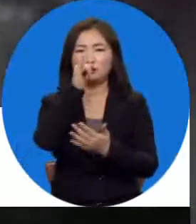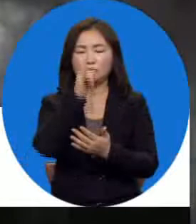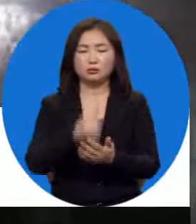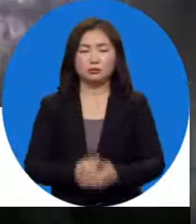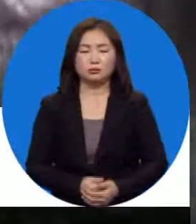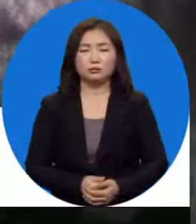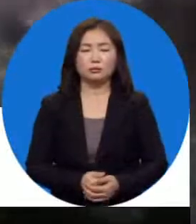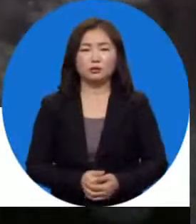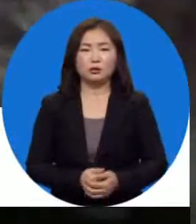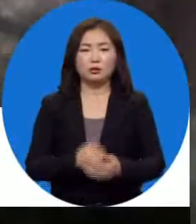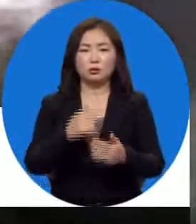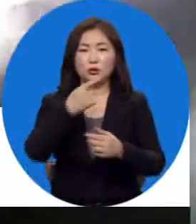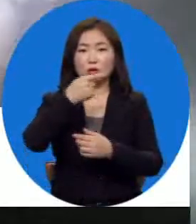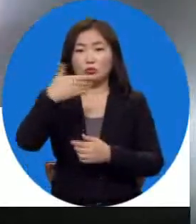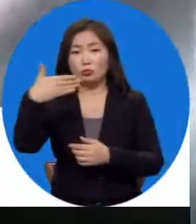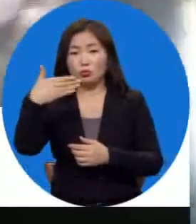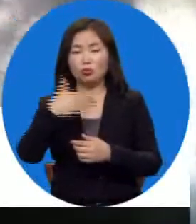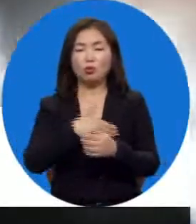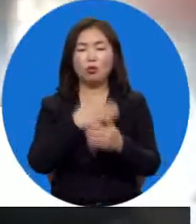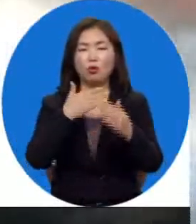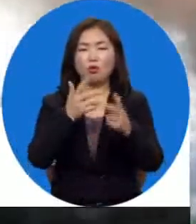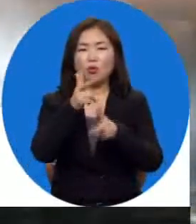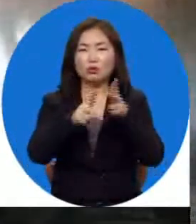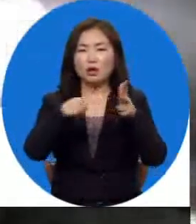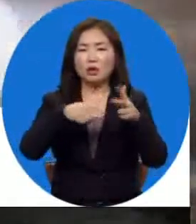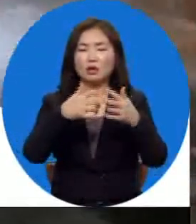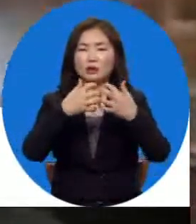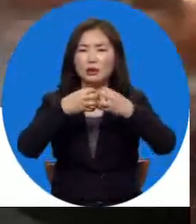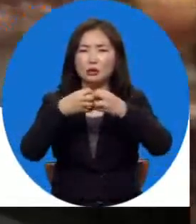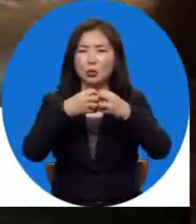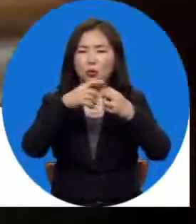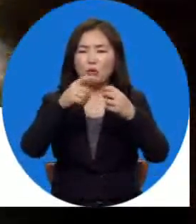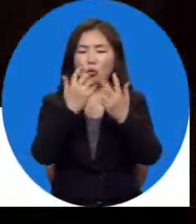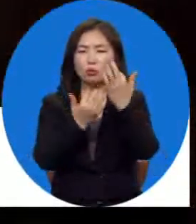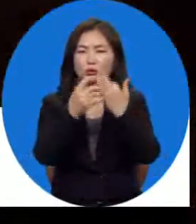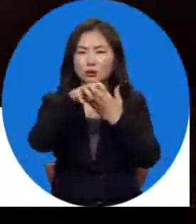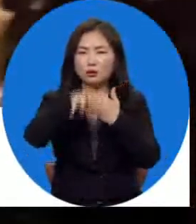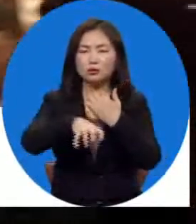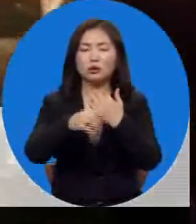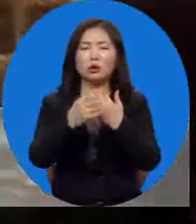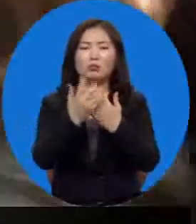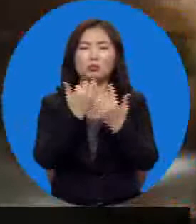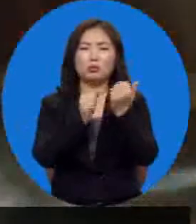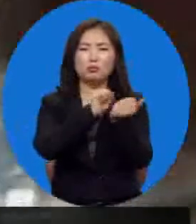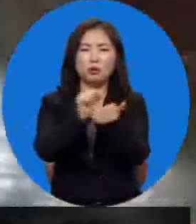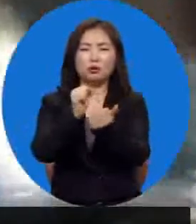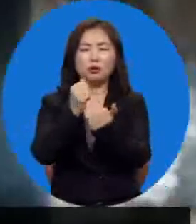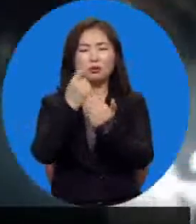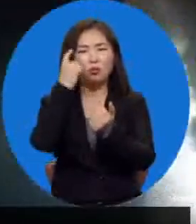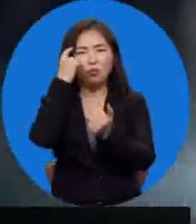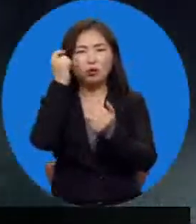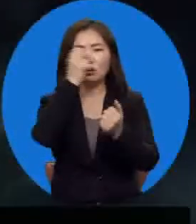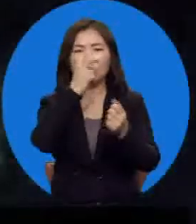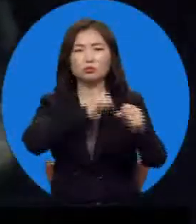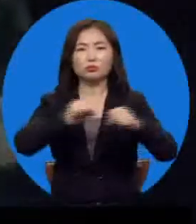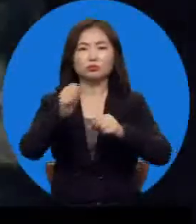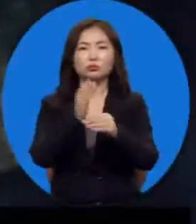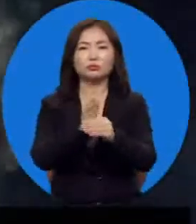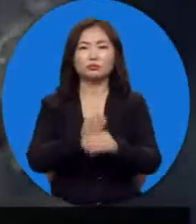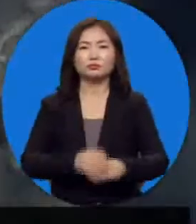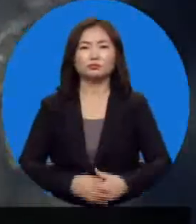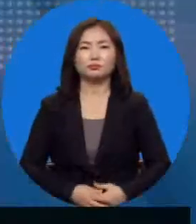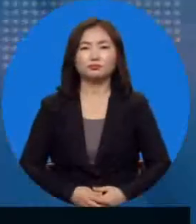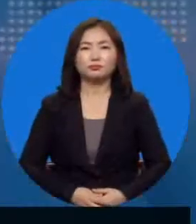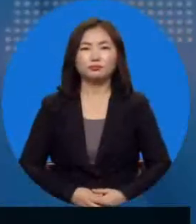났습니다 소방당국은 공장 1 냉동 창고에서 불이 시작된 것으로 보고 정확한 화재 원인을 조사하고 있습니다